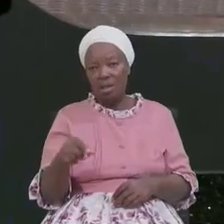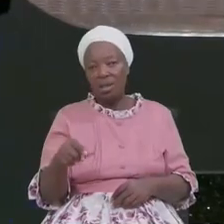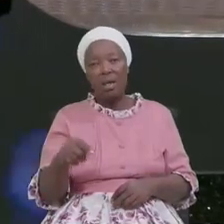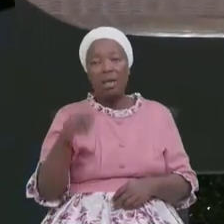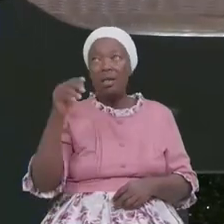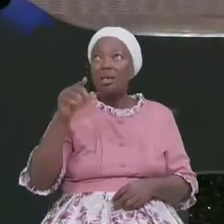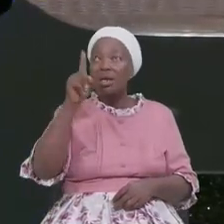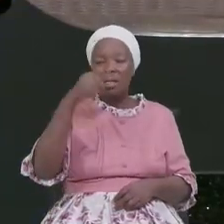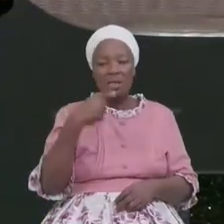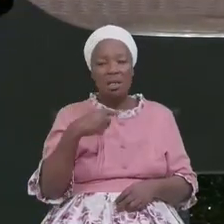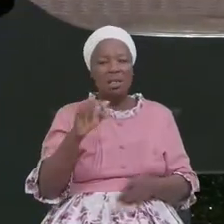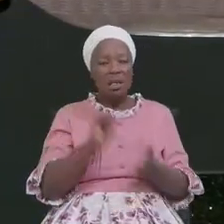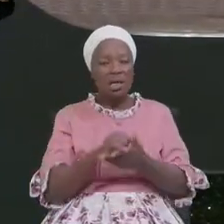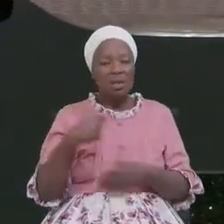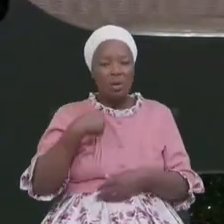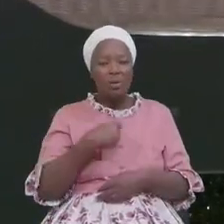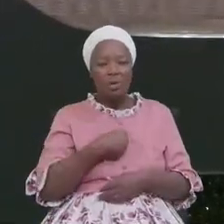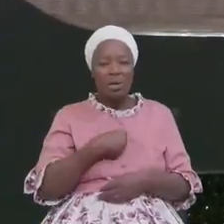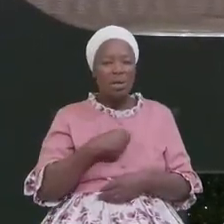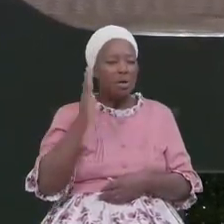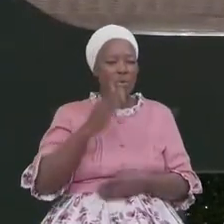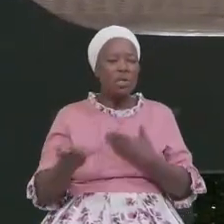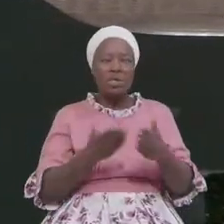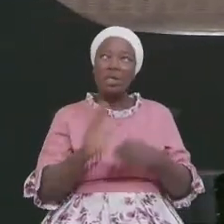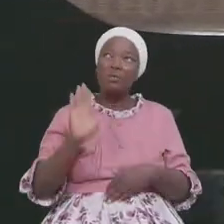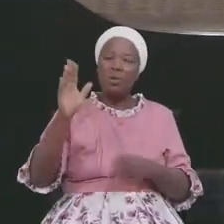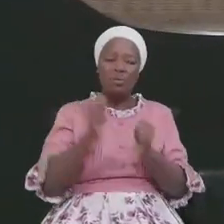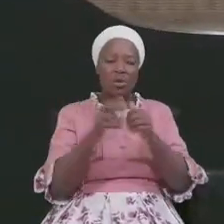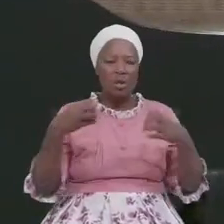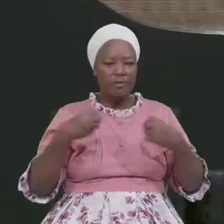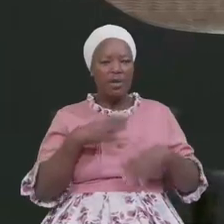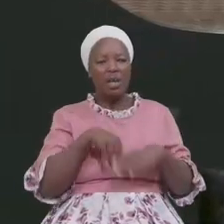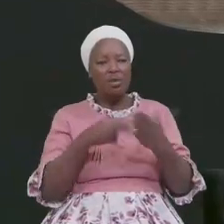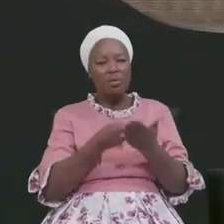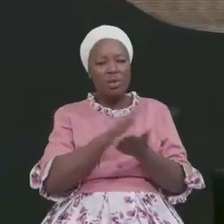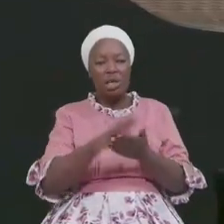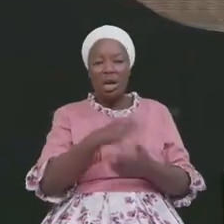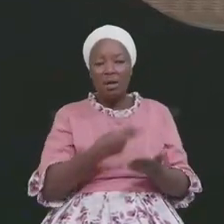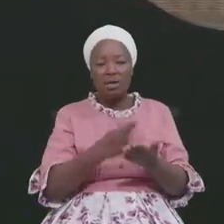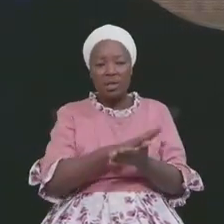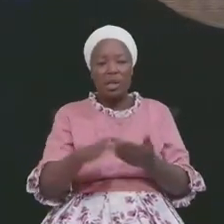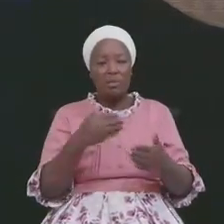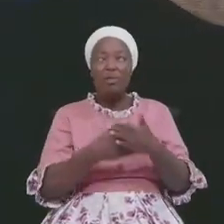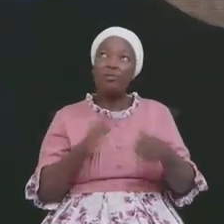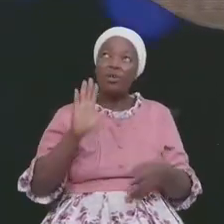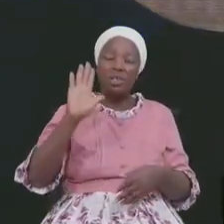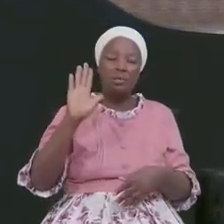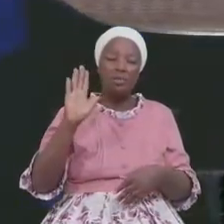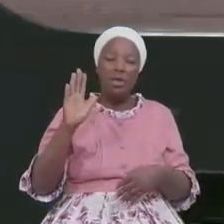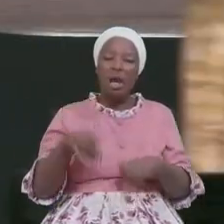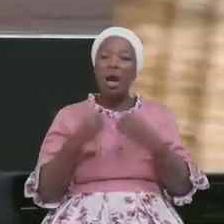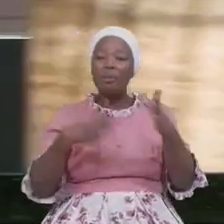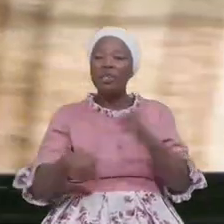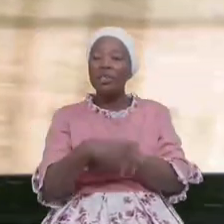Mais il dit que nous puissions le servir sans crainte. En marchant dans la justice, dans la sainteté, devant lui, pendant combien de